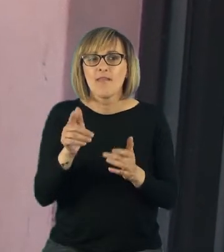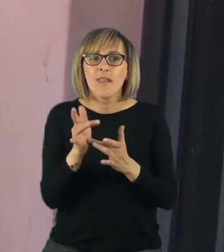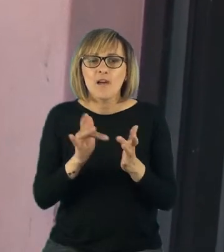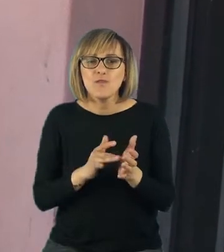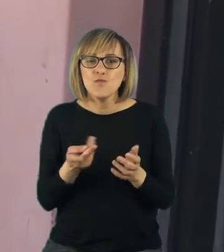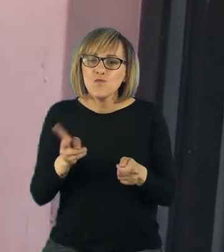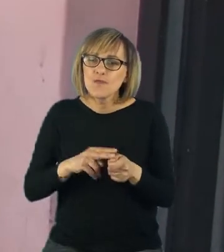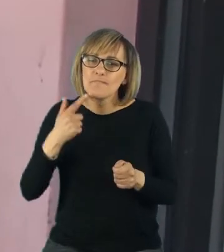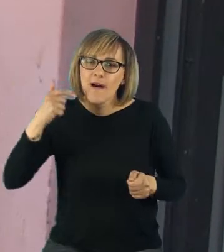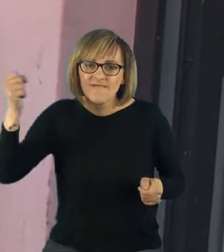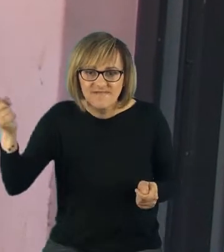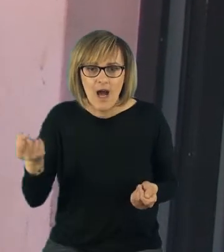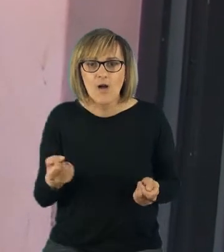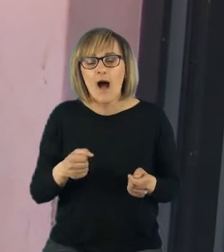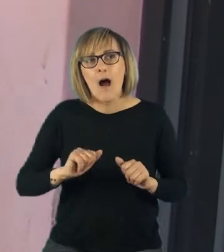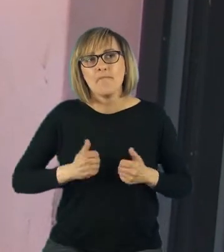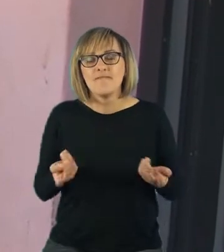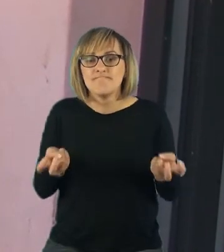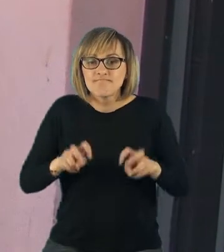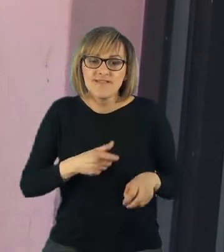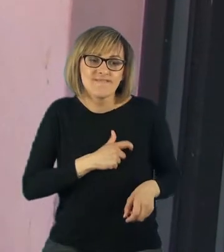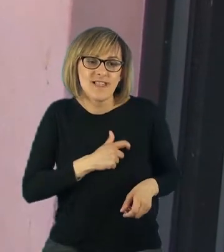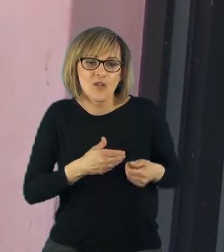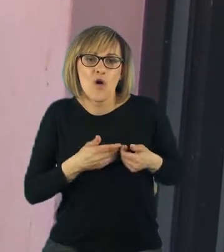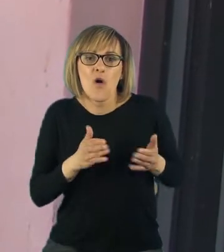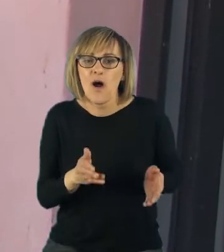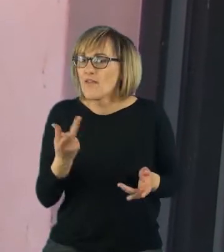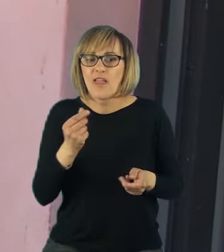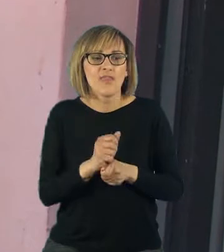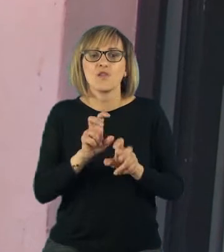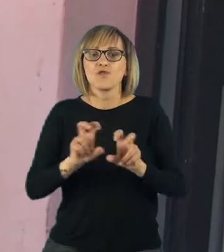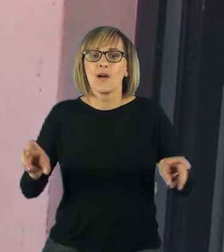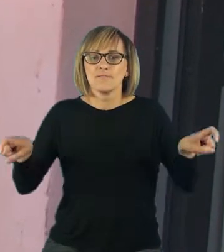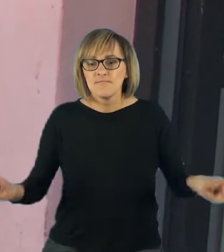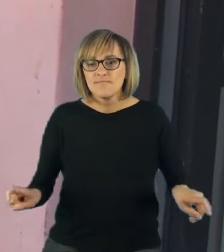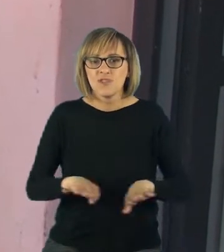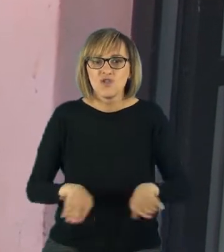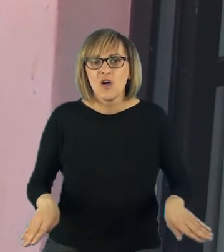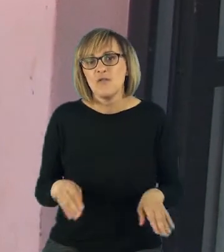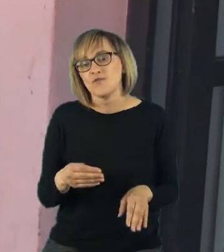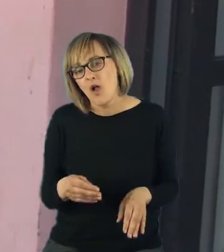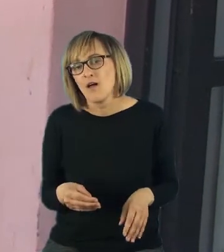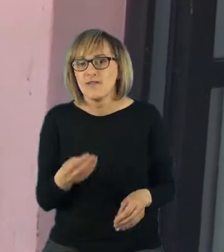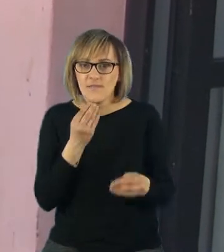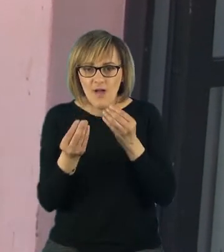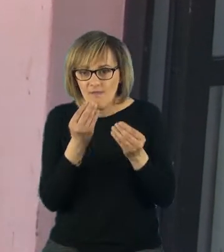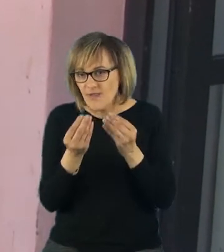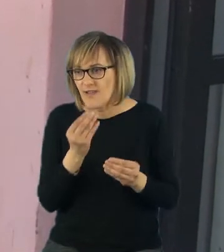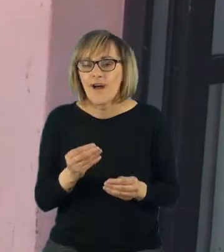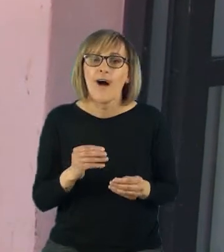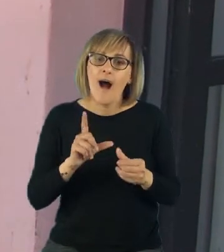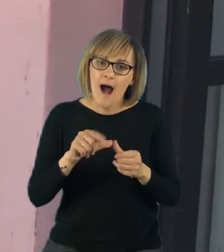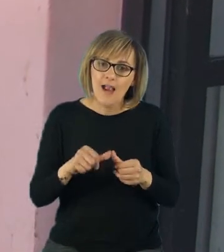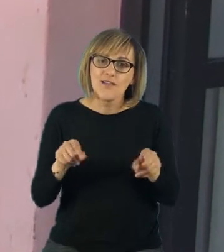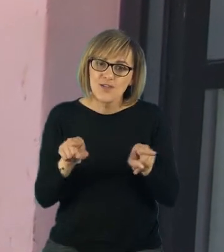który zmartwychwstanie, zmartwychwstał też w naszych sercach, żeby to nie był tylko czas, kiedy będziemy siedzieć przy stołach i spożywać